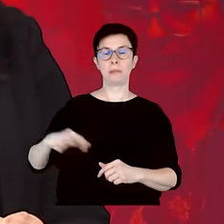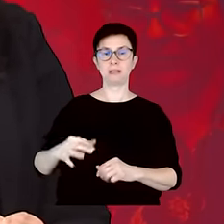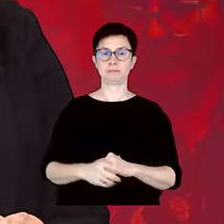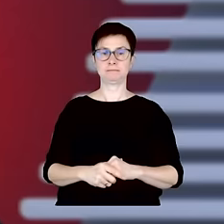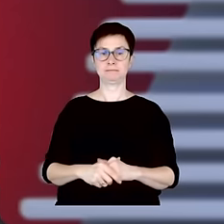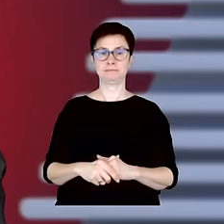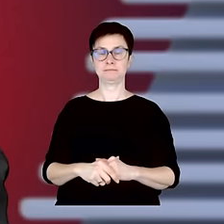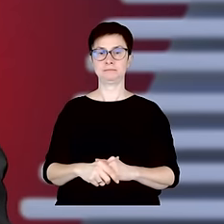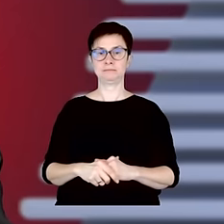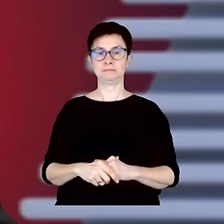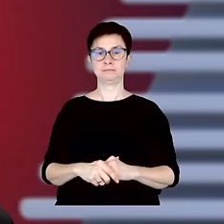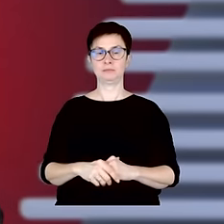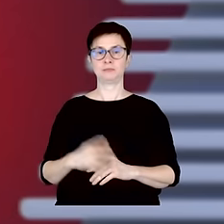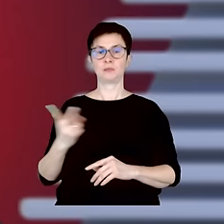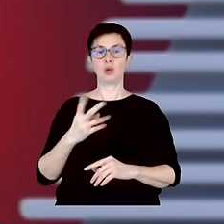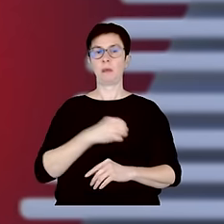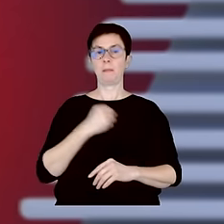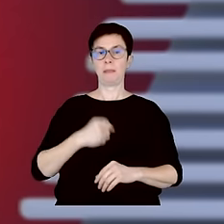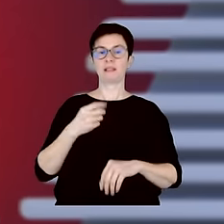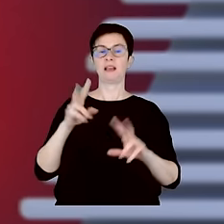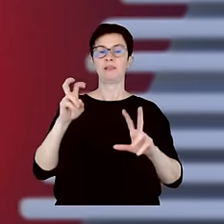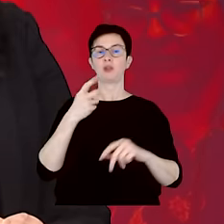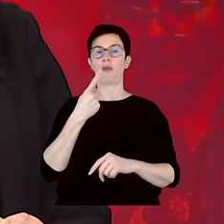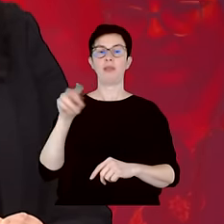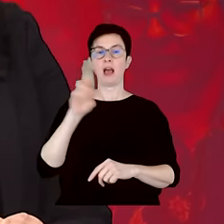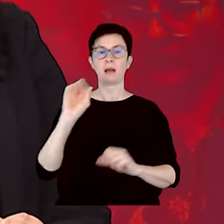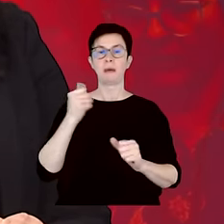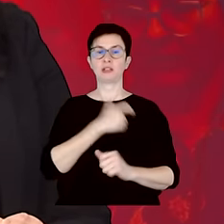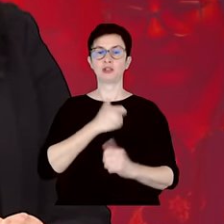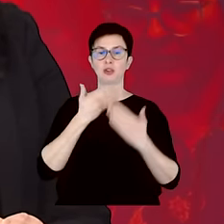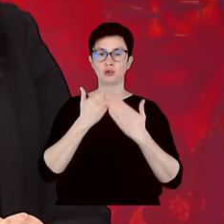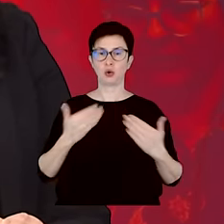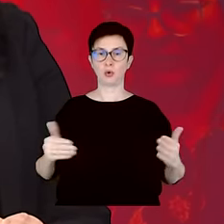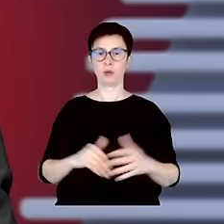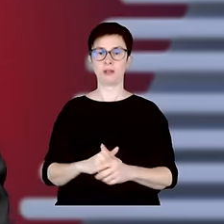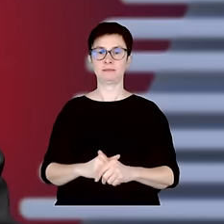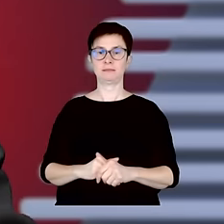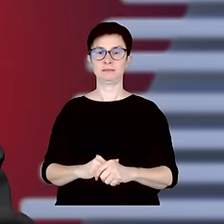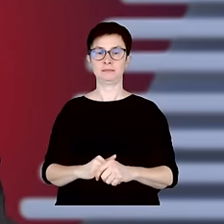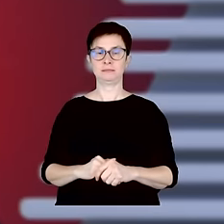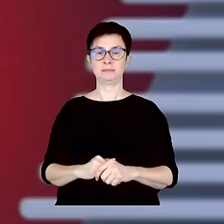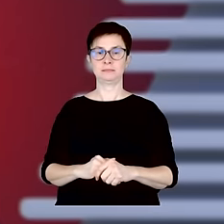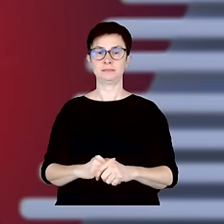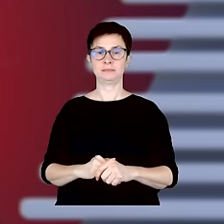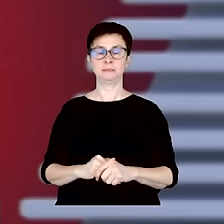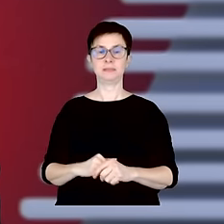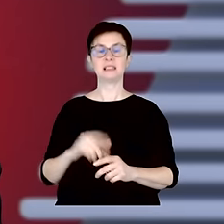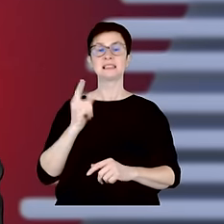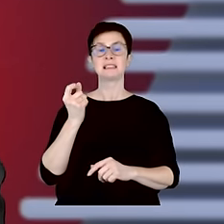również. Obie panie z tytułem doktorskim. Bardzo serdecznie dziękuję za wizytę w studiu Telewizji Republika. Za chwilę